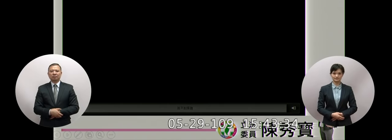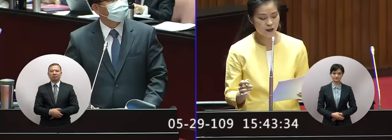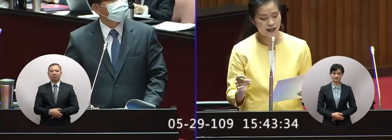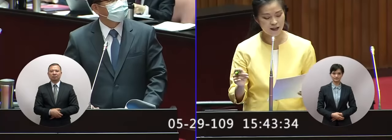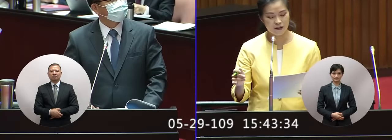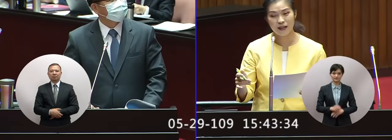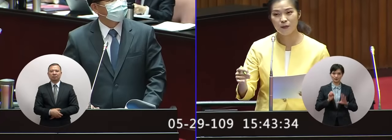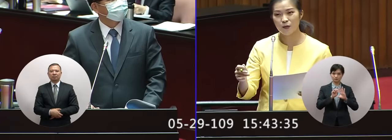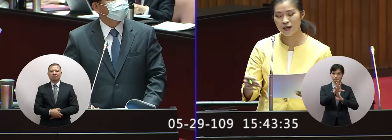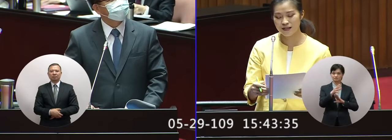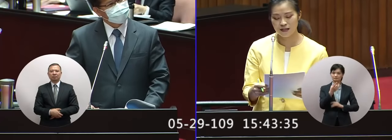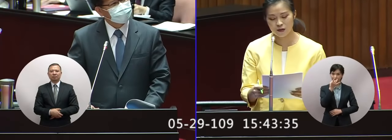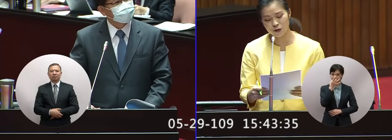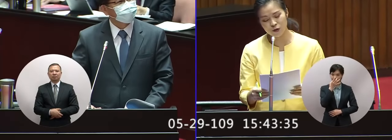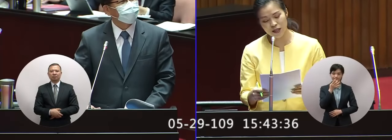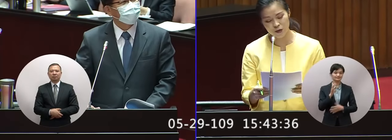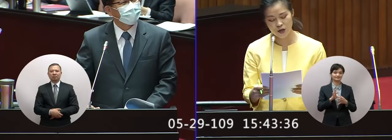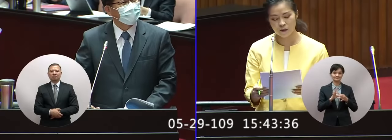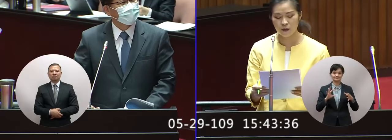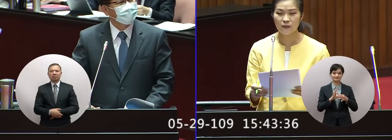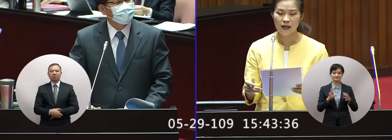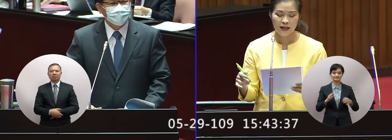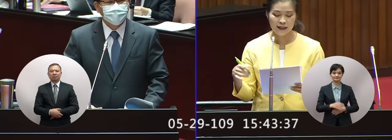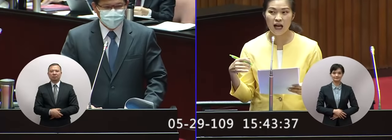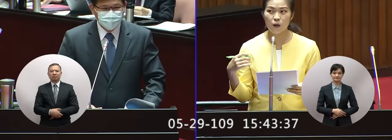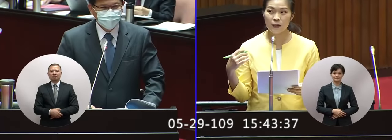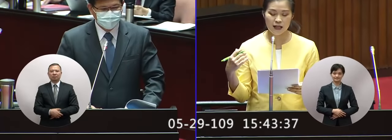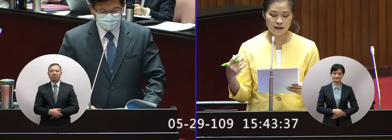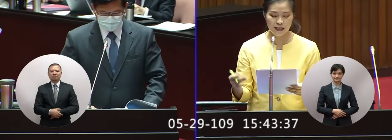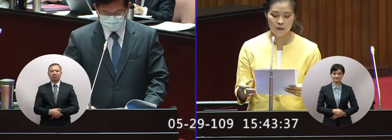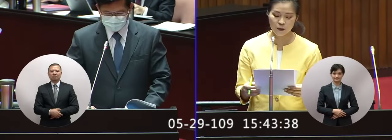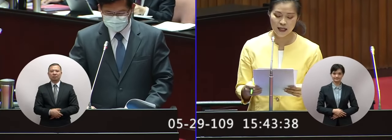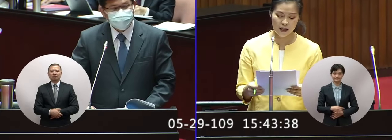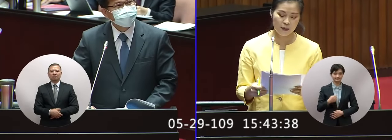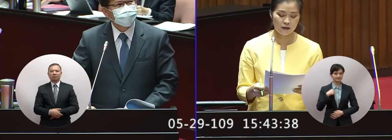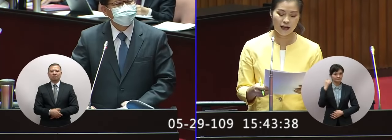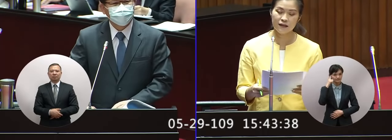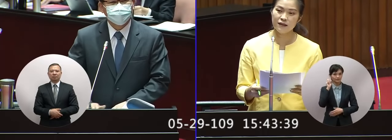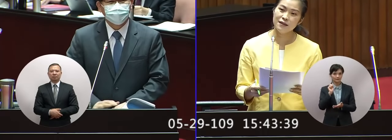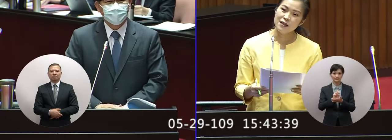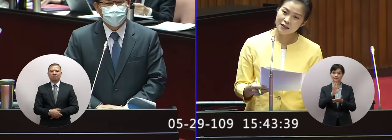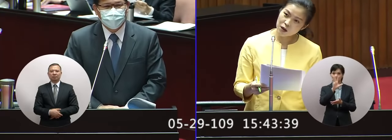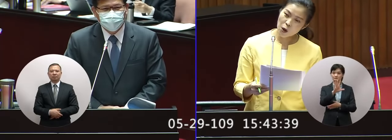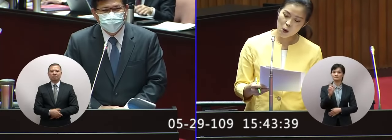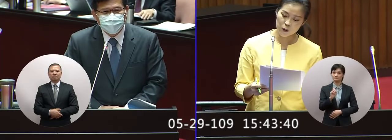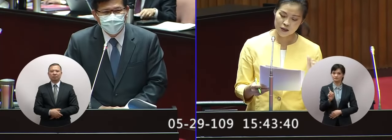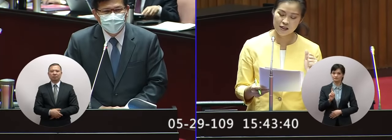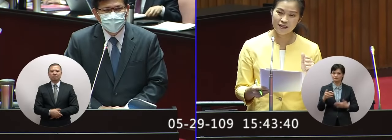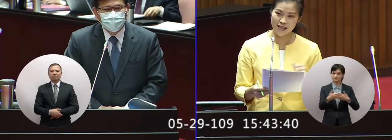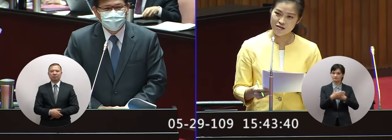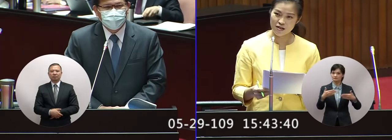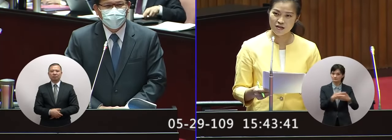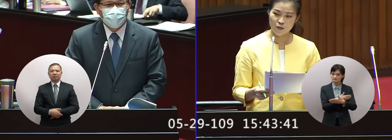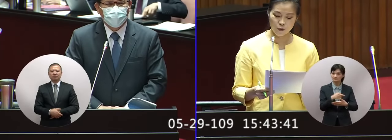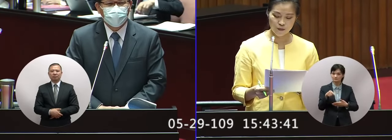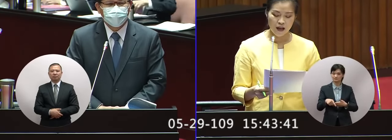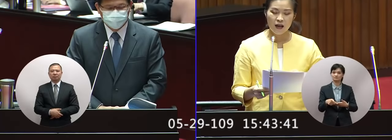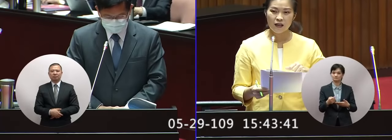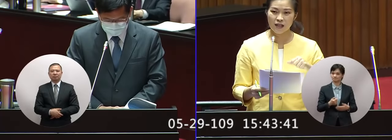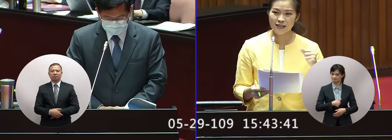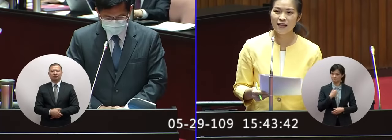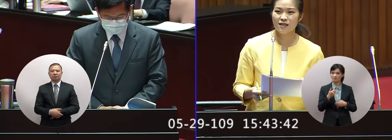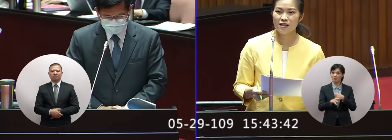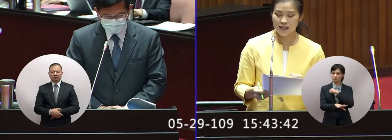哦，播不出来哈，那没有关系，就出点 trouble。那我要向部长您表达的，交通是建设之